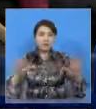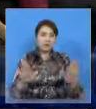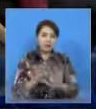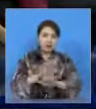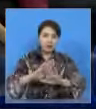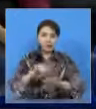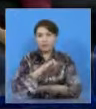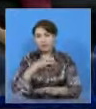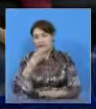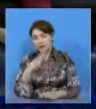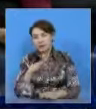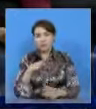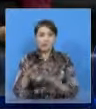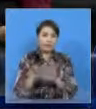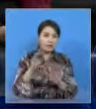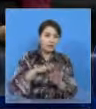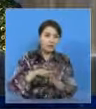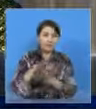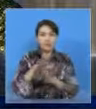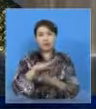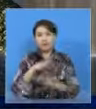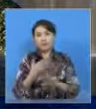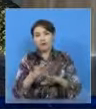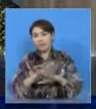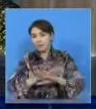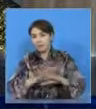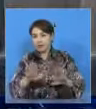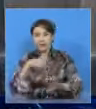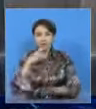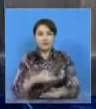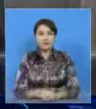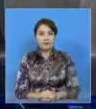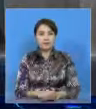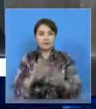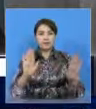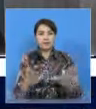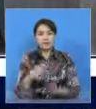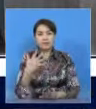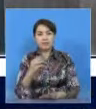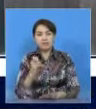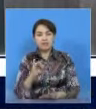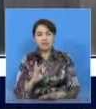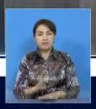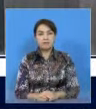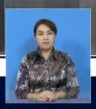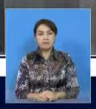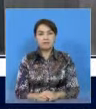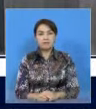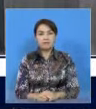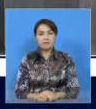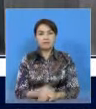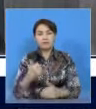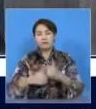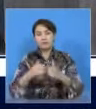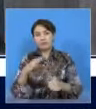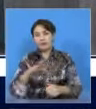ол, өзіне ұнаған туындыны орындап шығу аса қиындық тудырмағанын айтады. Песня «Опять метель», то есть это Пугачева и Арбакайте. Мен бұл